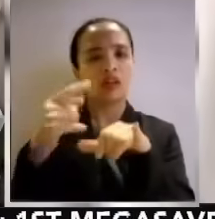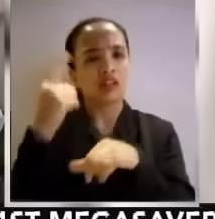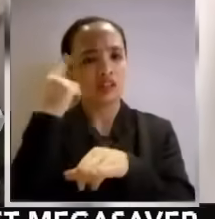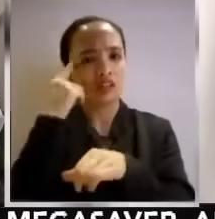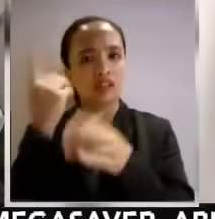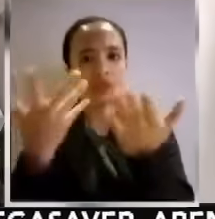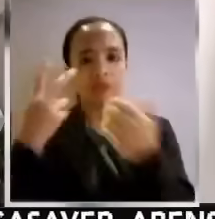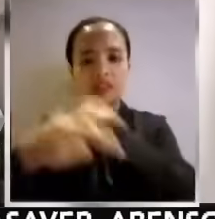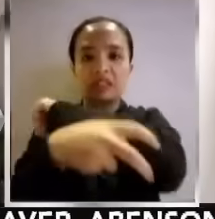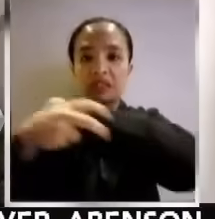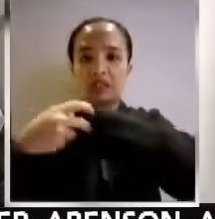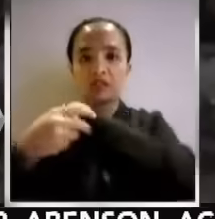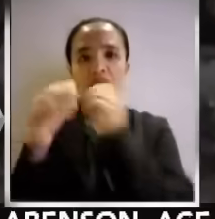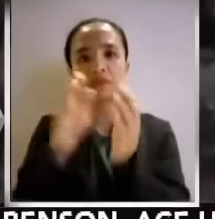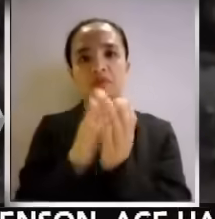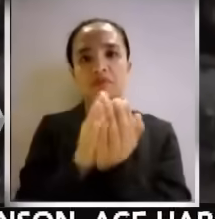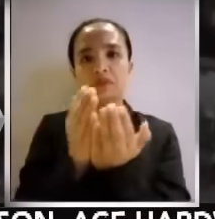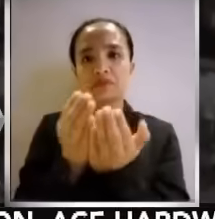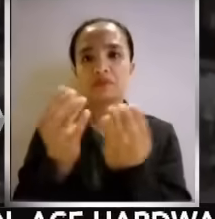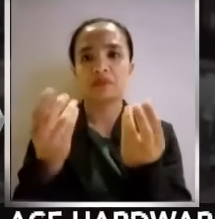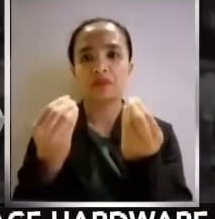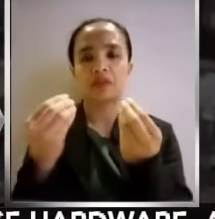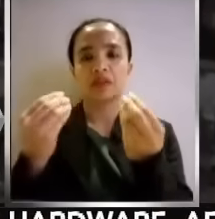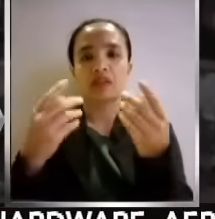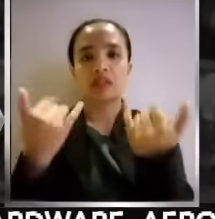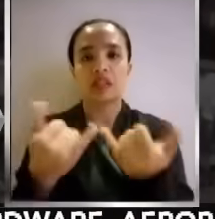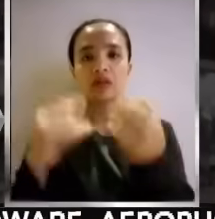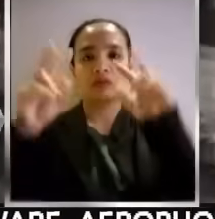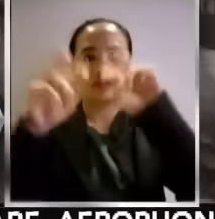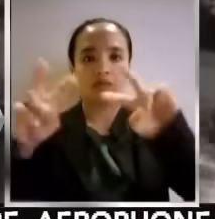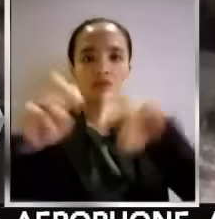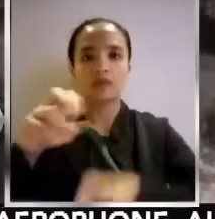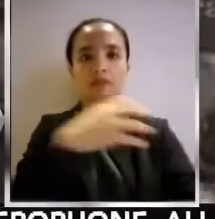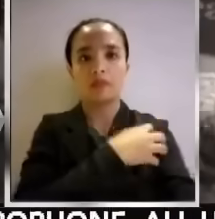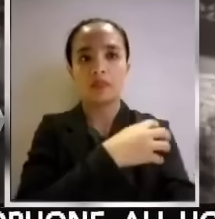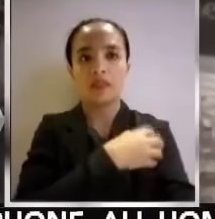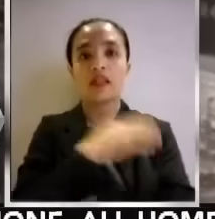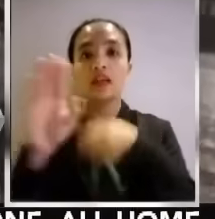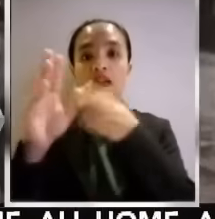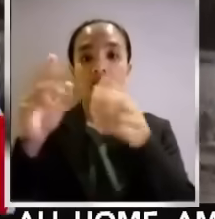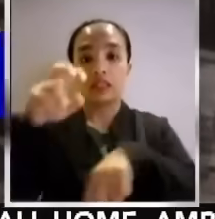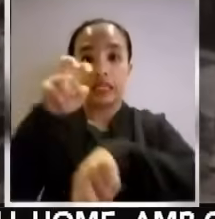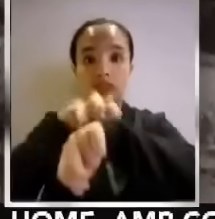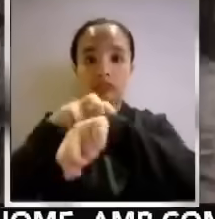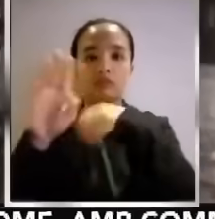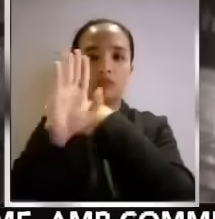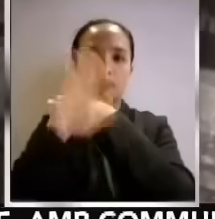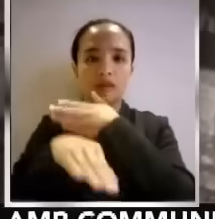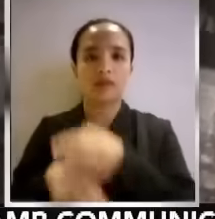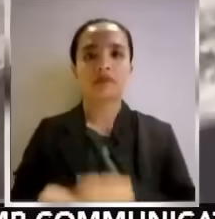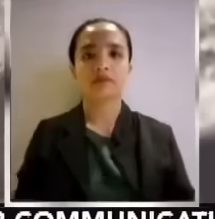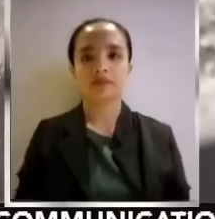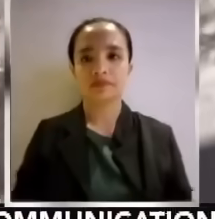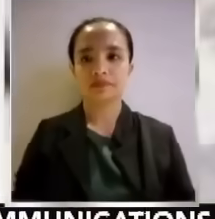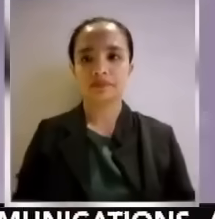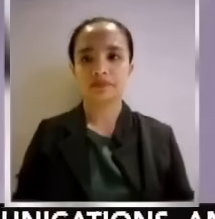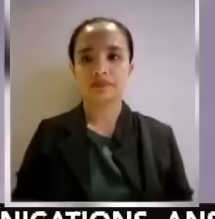bangkay. Iniimbestigahan na ito ng mga otoridad at naibalik na rin ang kalansay sa nicho.